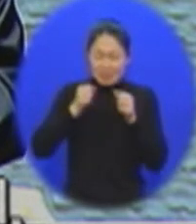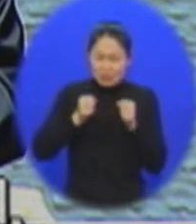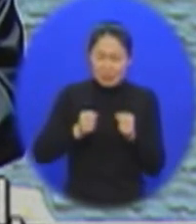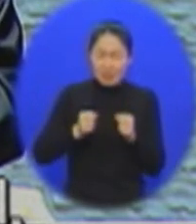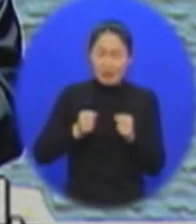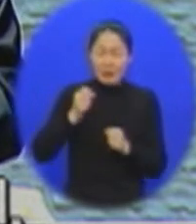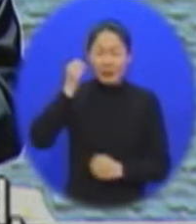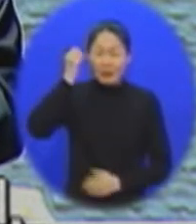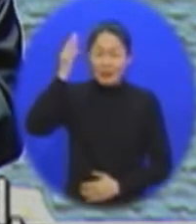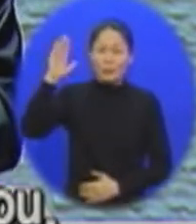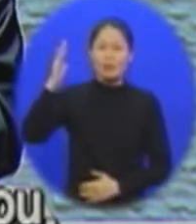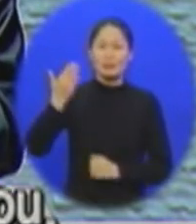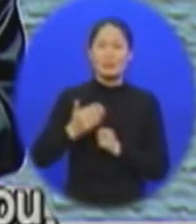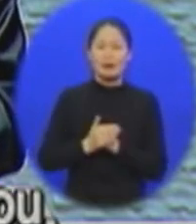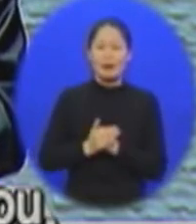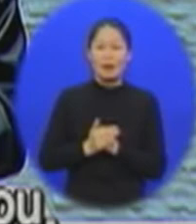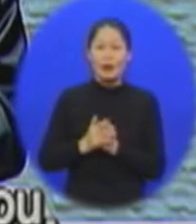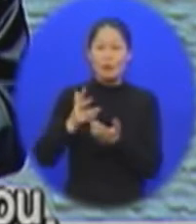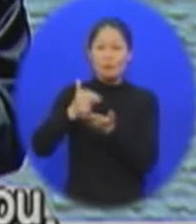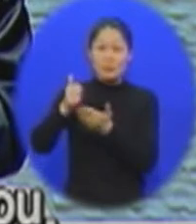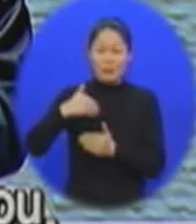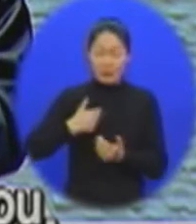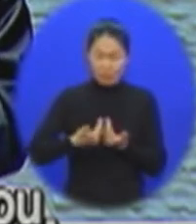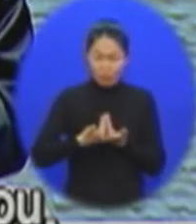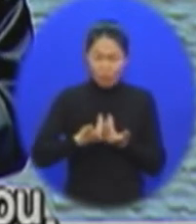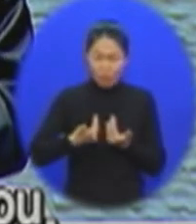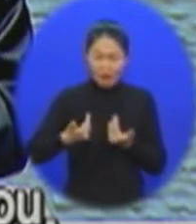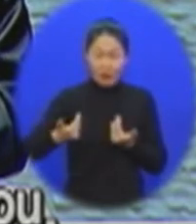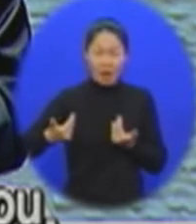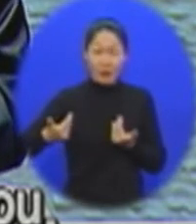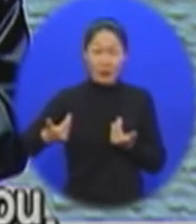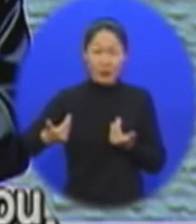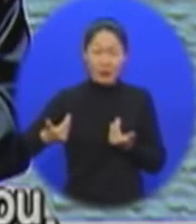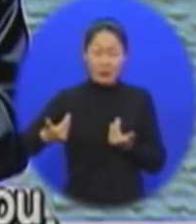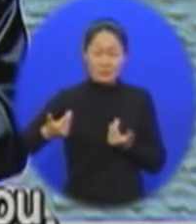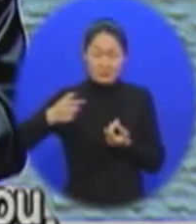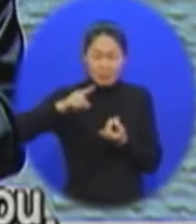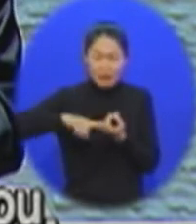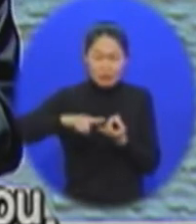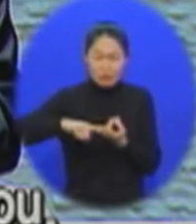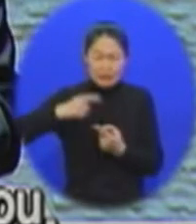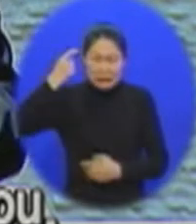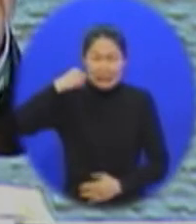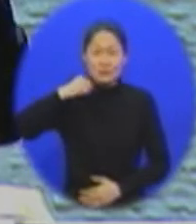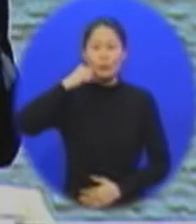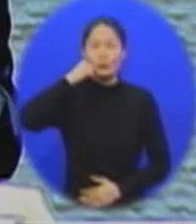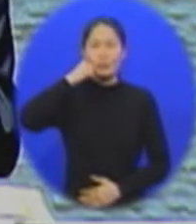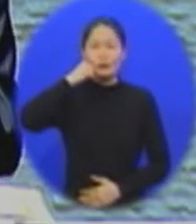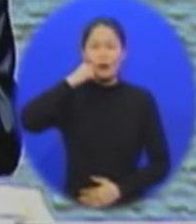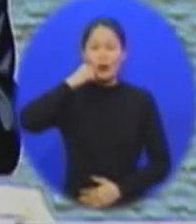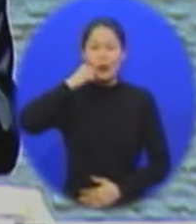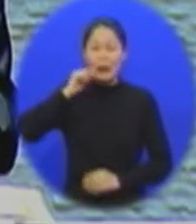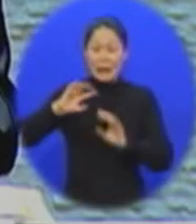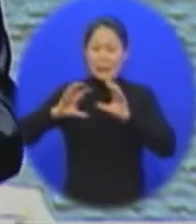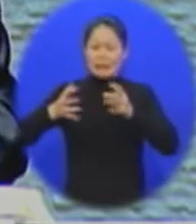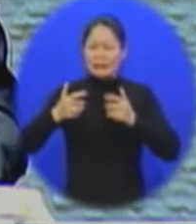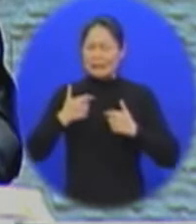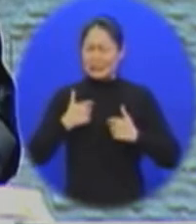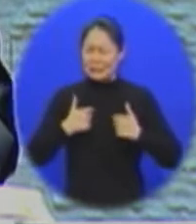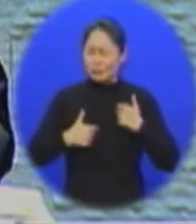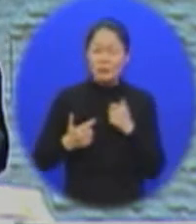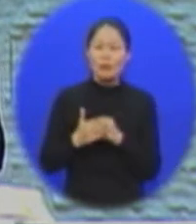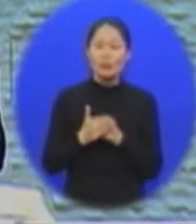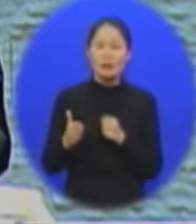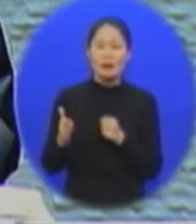요 주님께서 나를 떠나 하시고 계신지 조차도 느끼지 못해요 세상이 너무 기쁜 이까